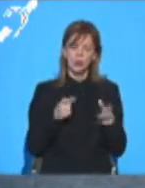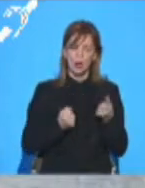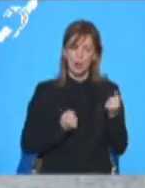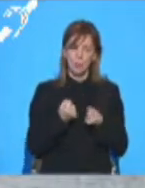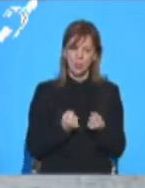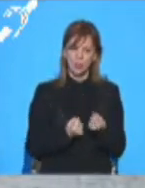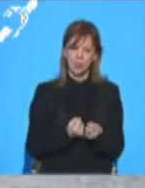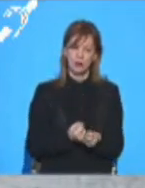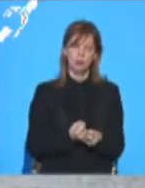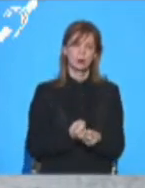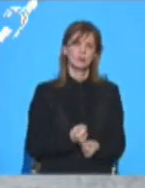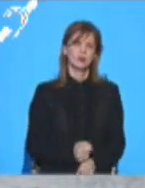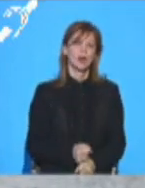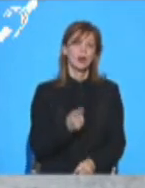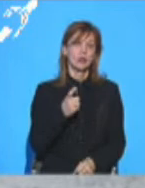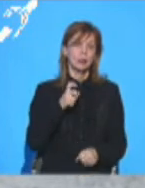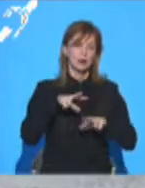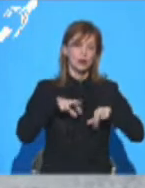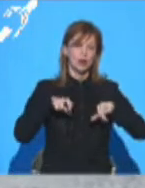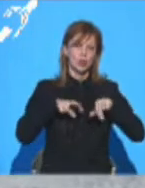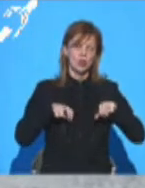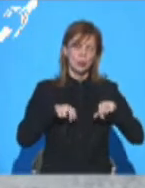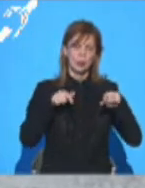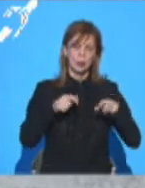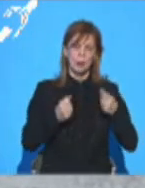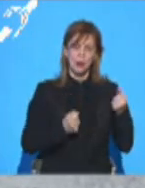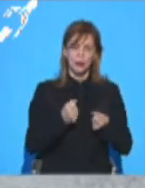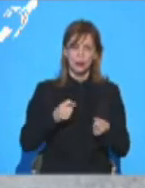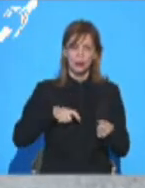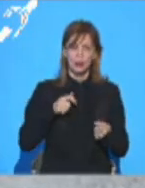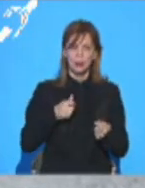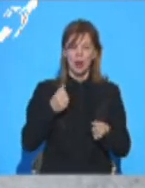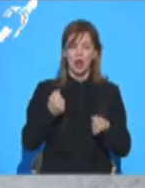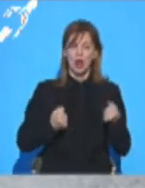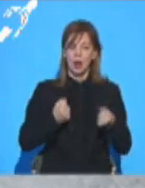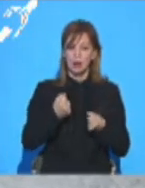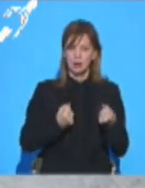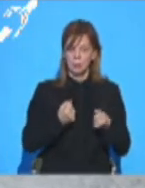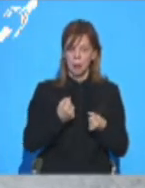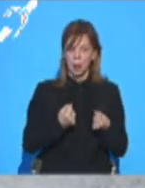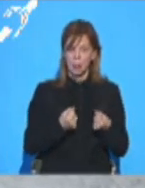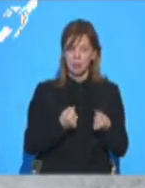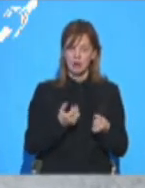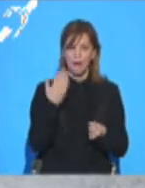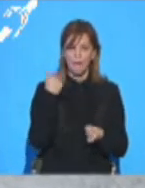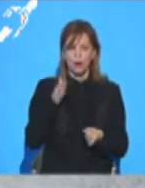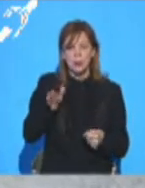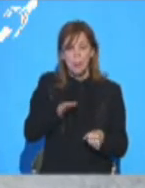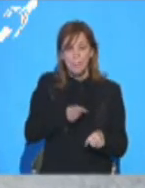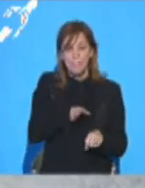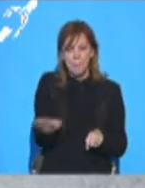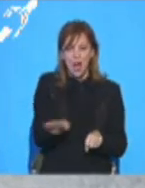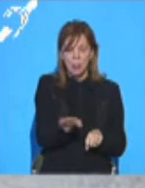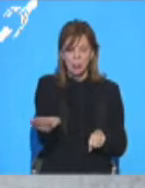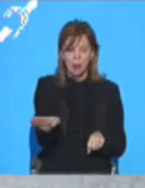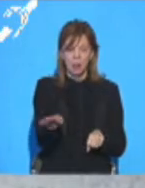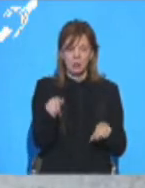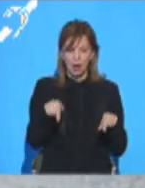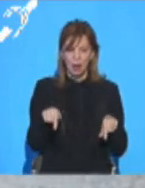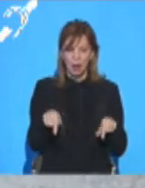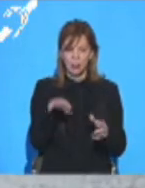Din cercetările la fața locului, autoturismul se afla în mers, a fost parcat în